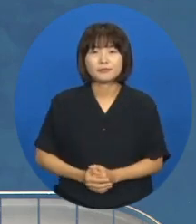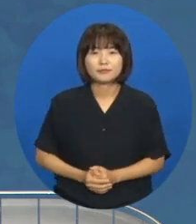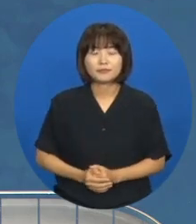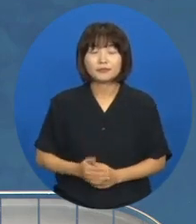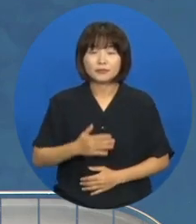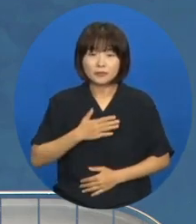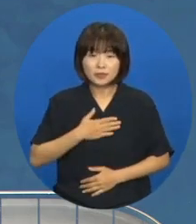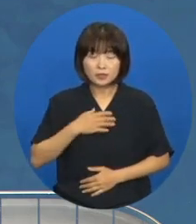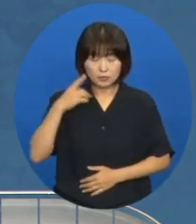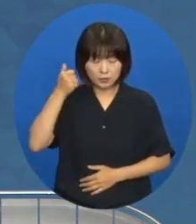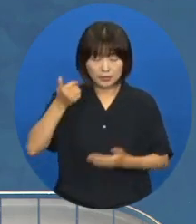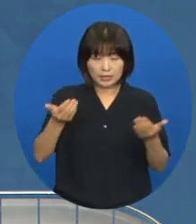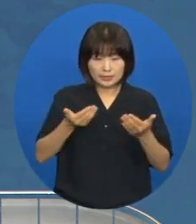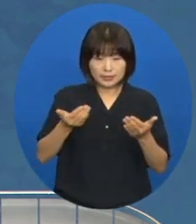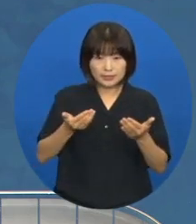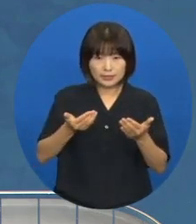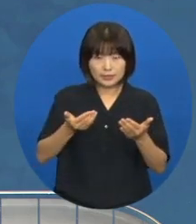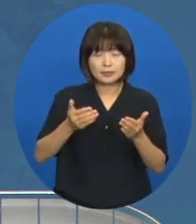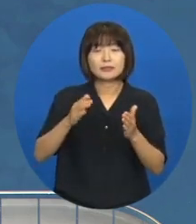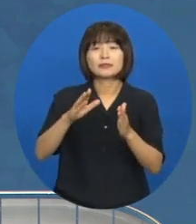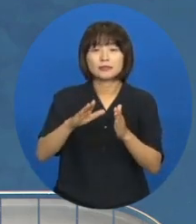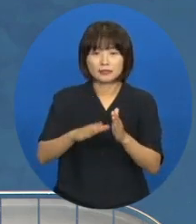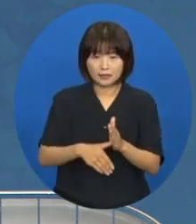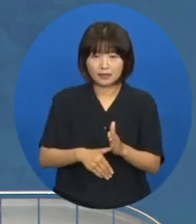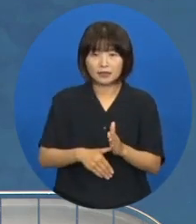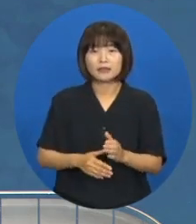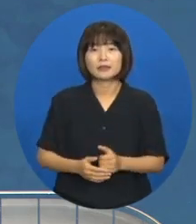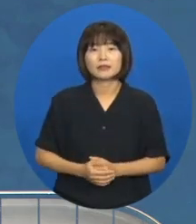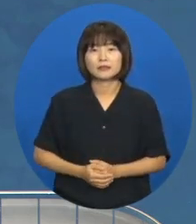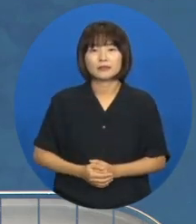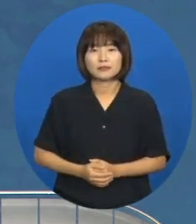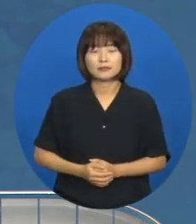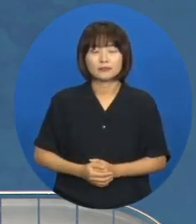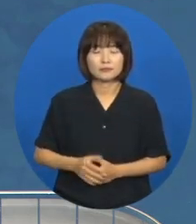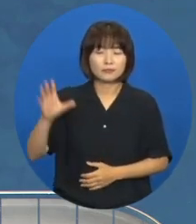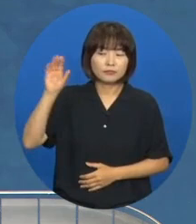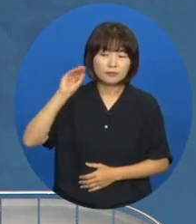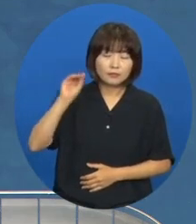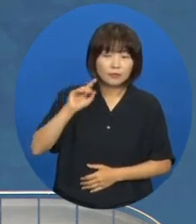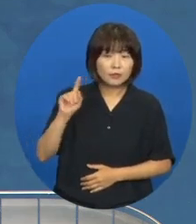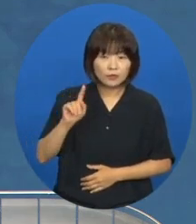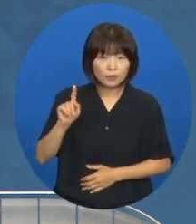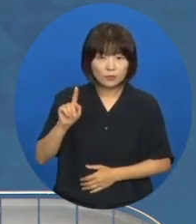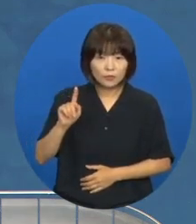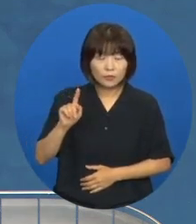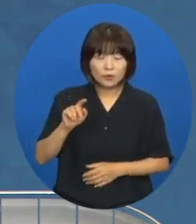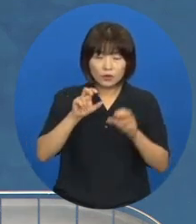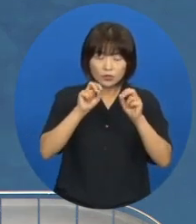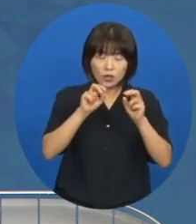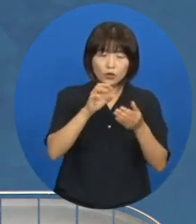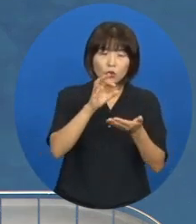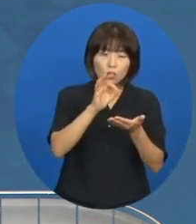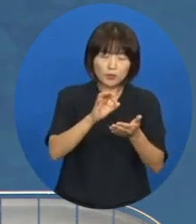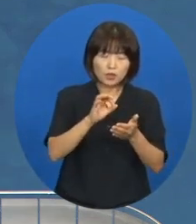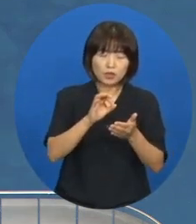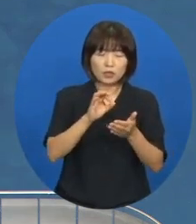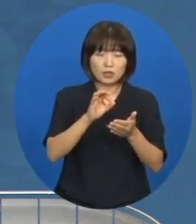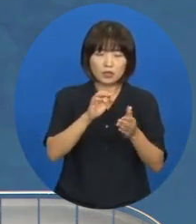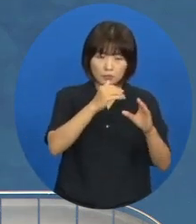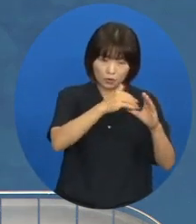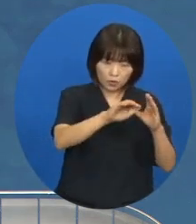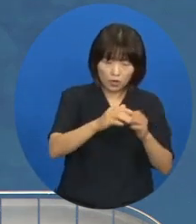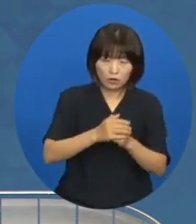저도 목회하면서 그런 이야기를 이따금 듣습니다. 선교비를 보내고 구제비를